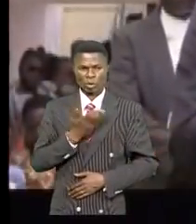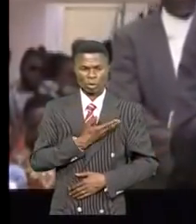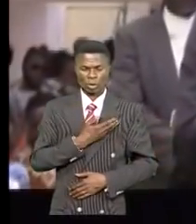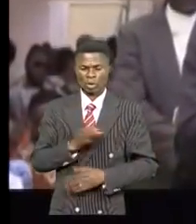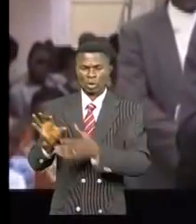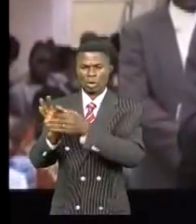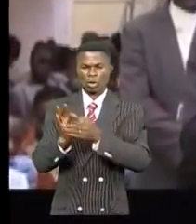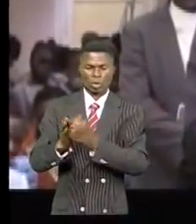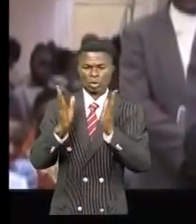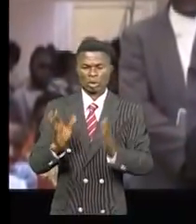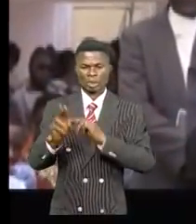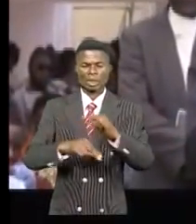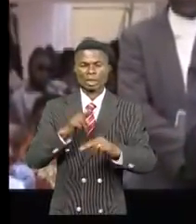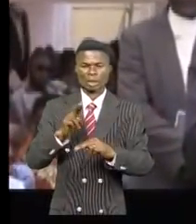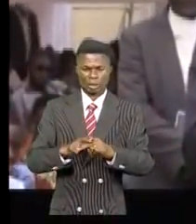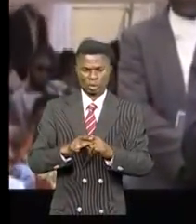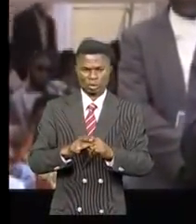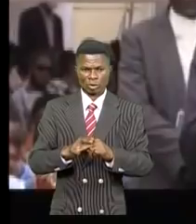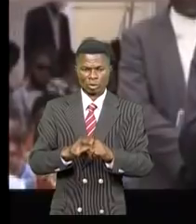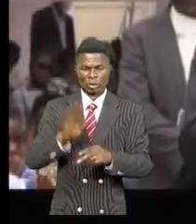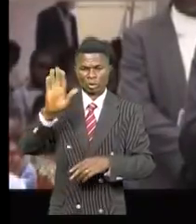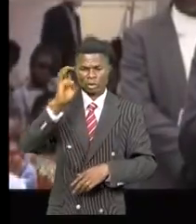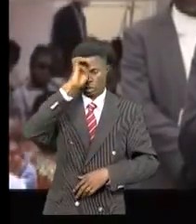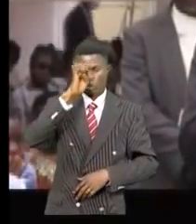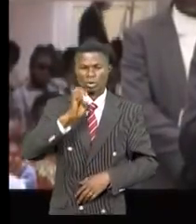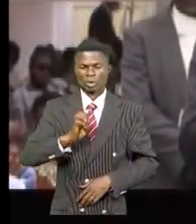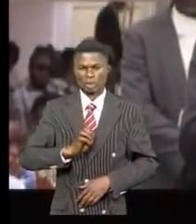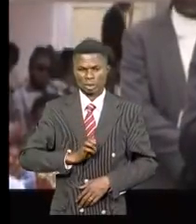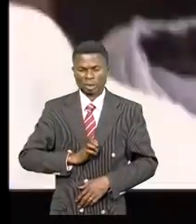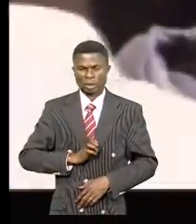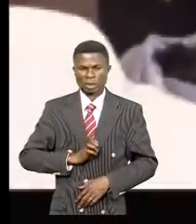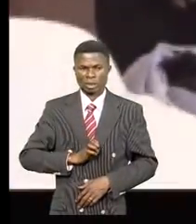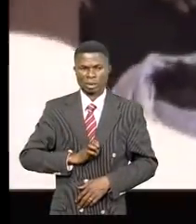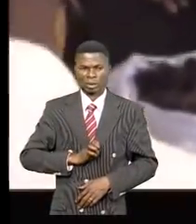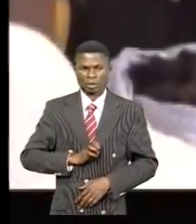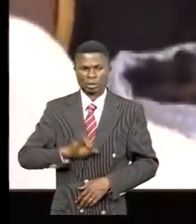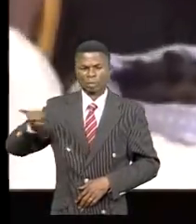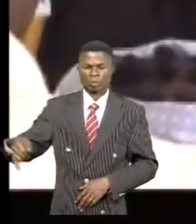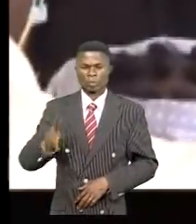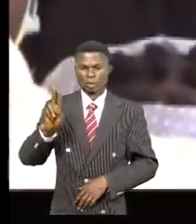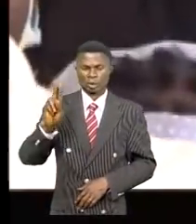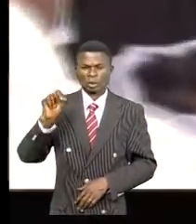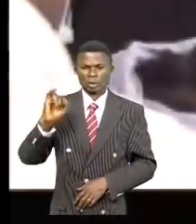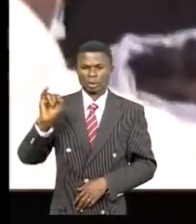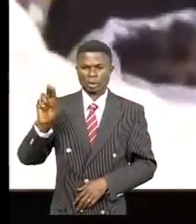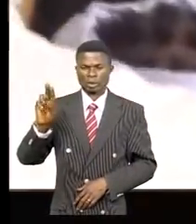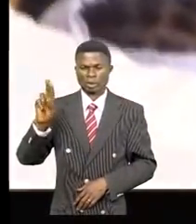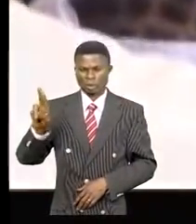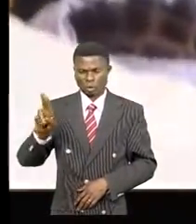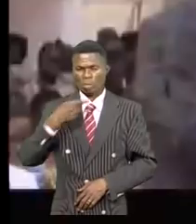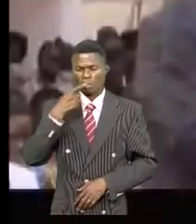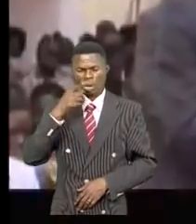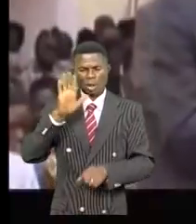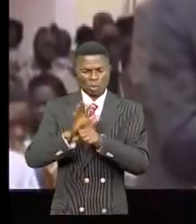coordonnateur national, son Excellence Junior Matamelanga, nous parlerons de cet